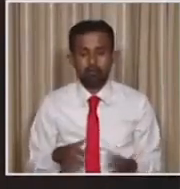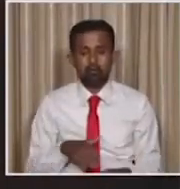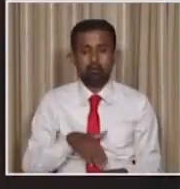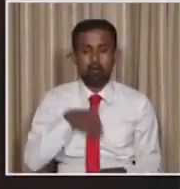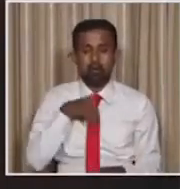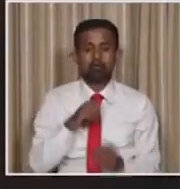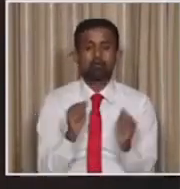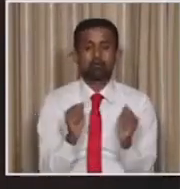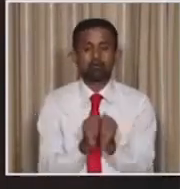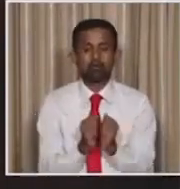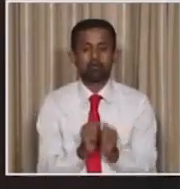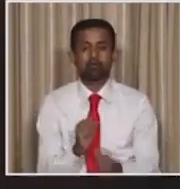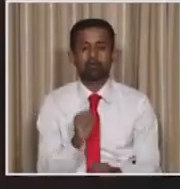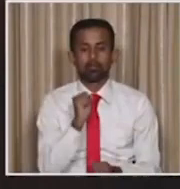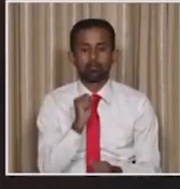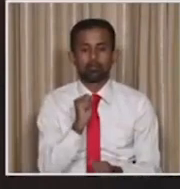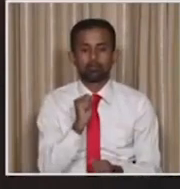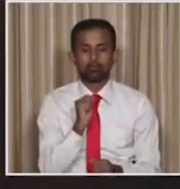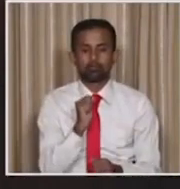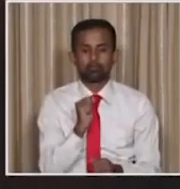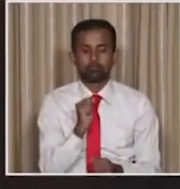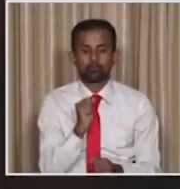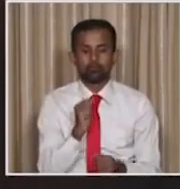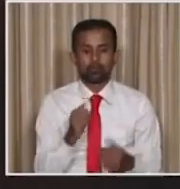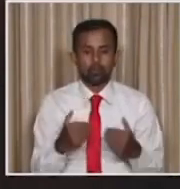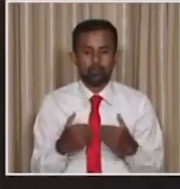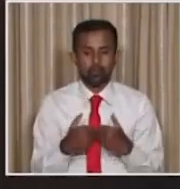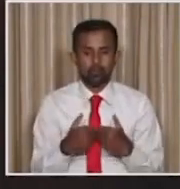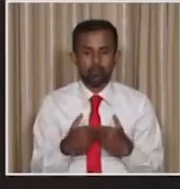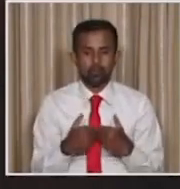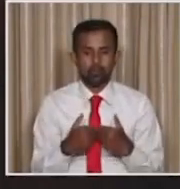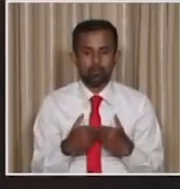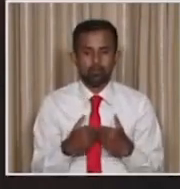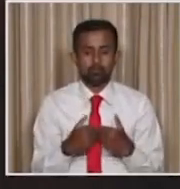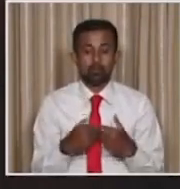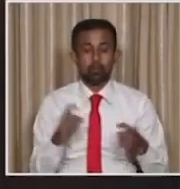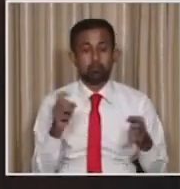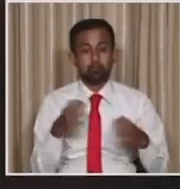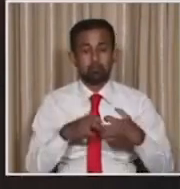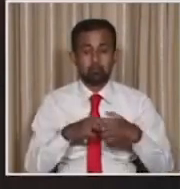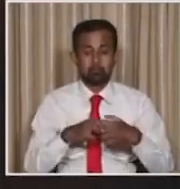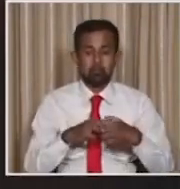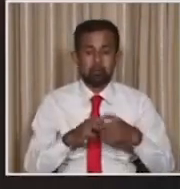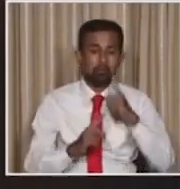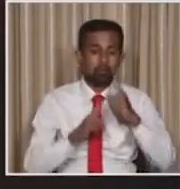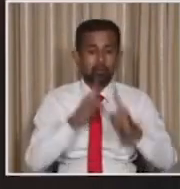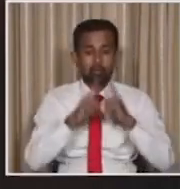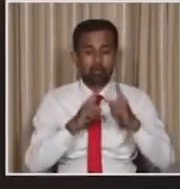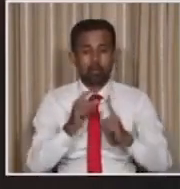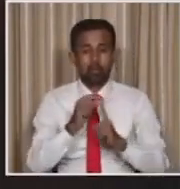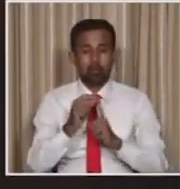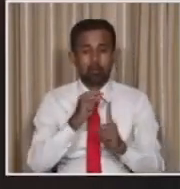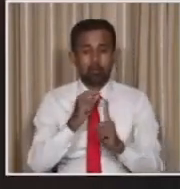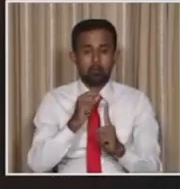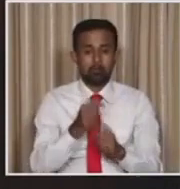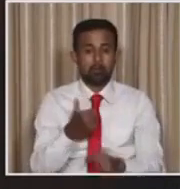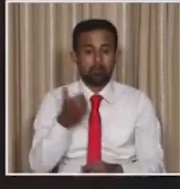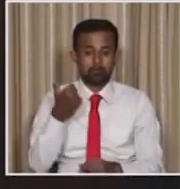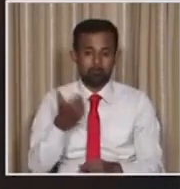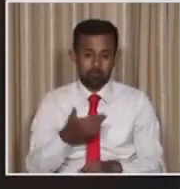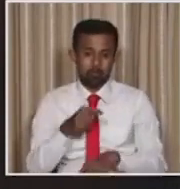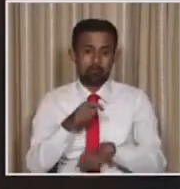ප්‍රධානම කාර්යය තමයි අපි මොකක් හරි එකක පැටලිලා මේ පාර්ලිමේන්තුවේ වටිනා